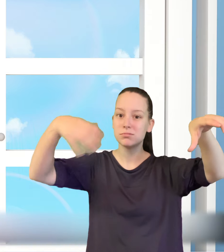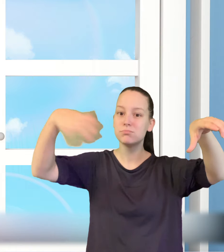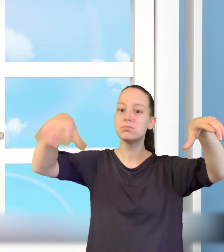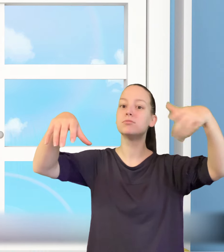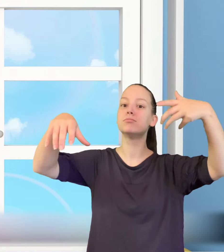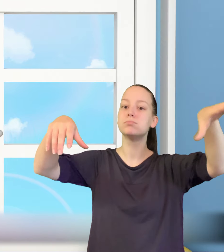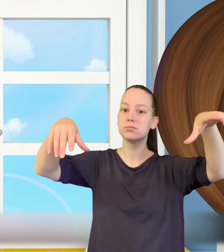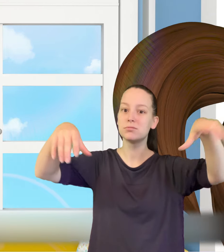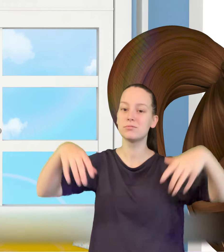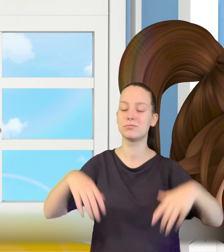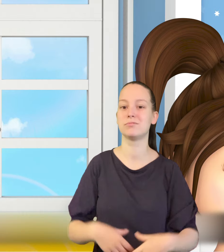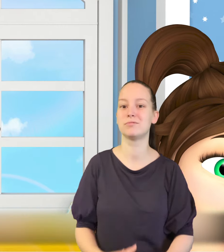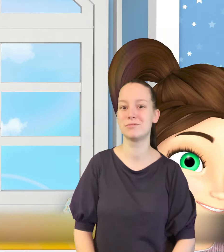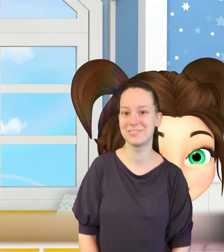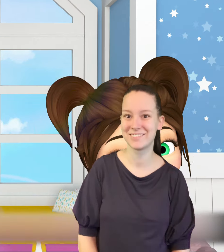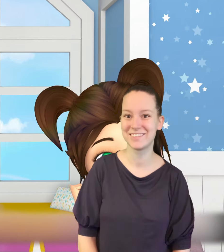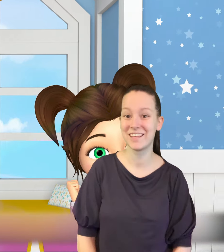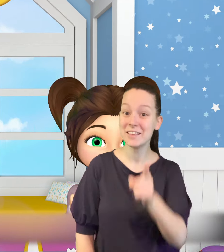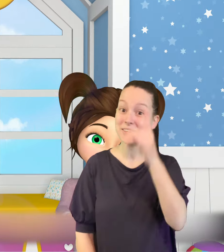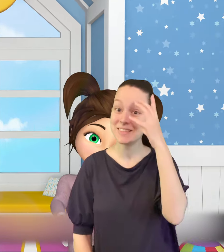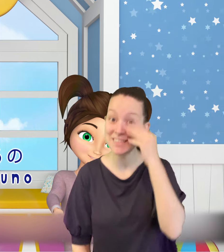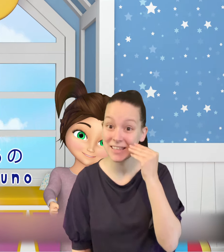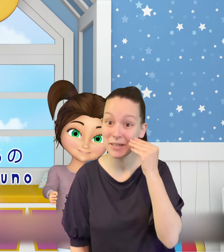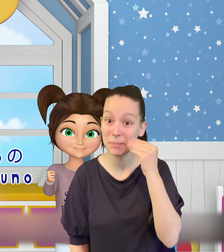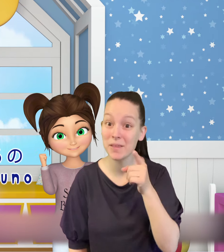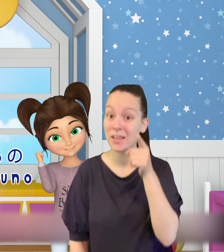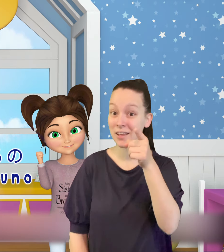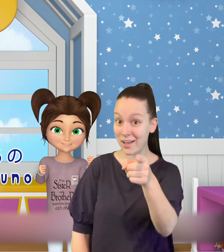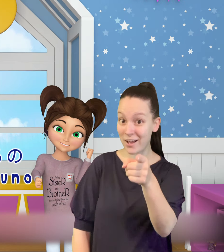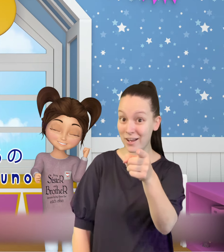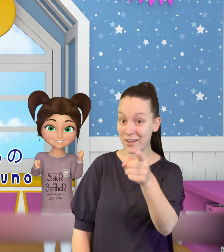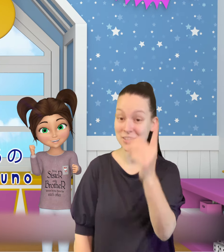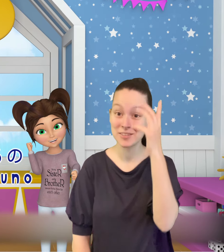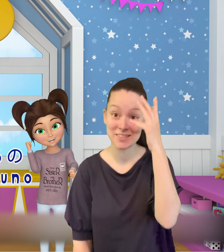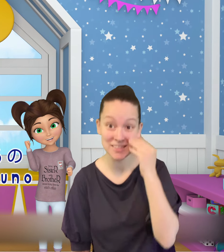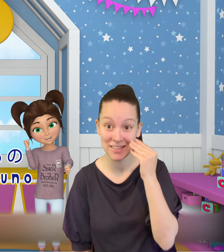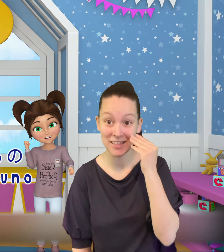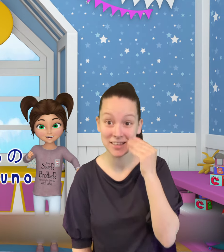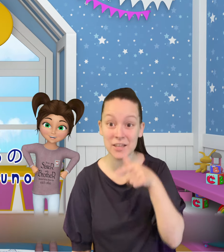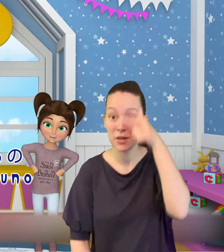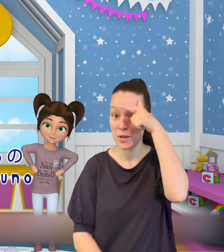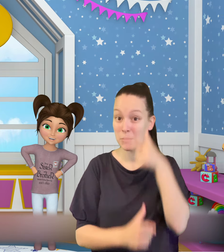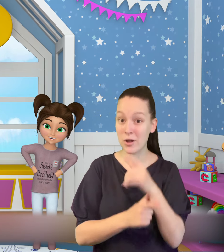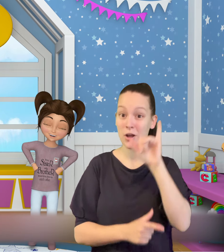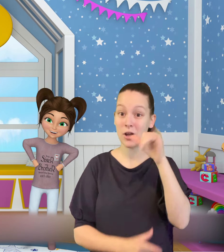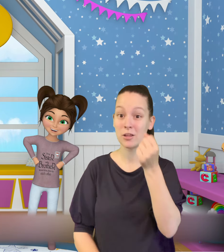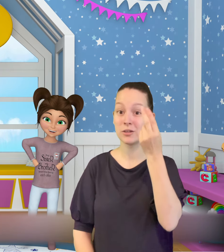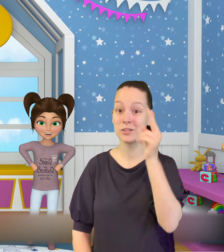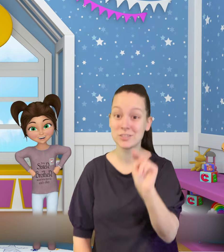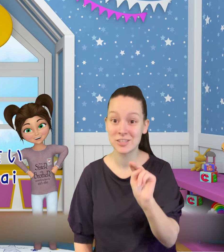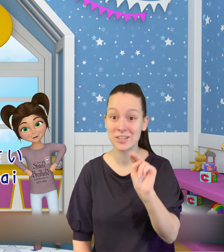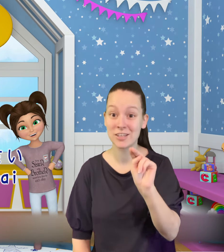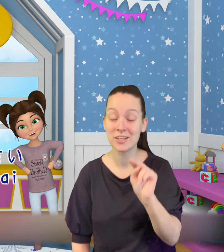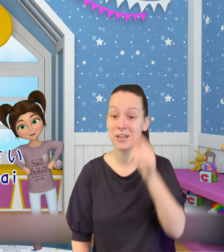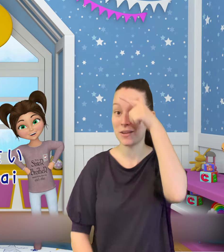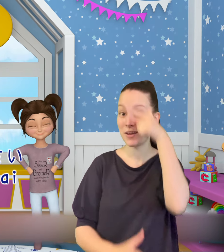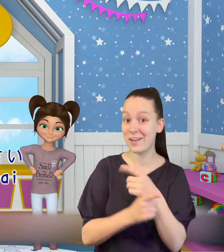ディンディンドン寝ているの寝ているの起き